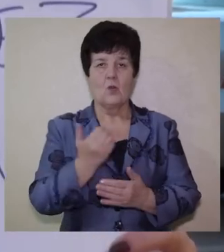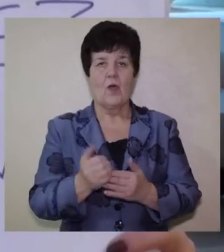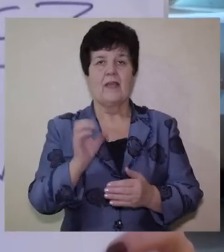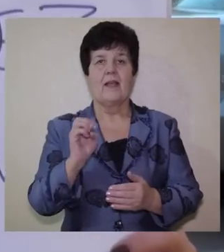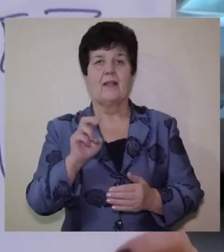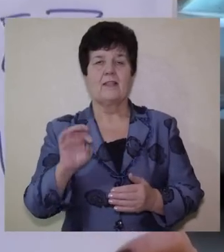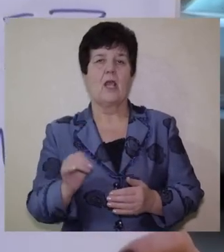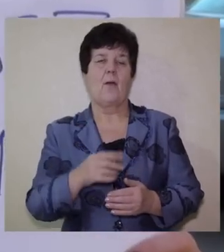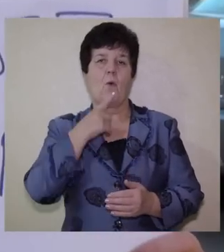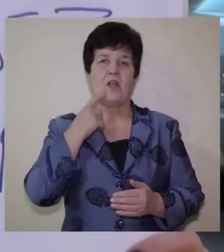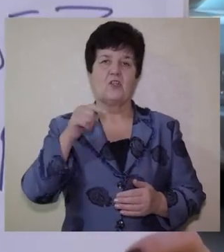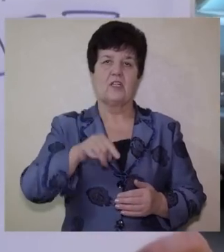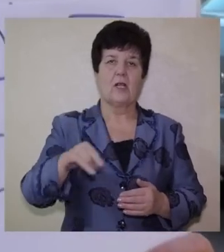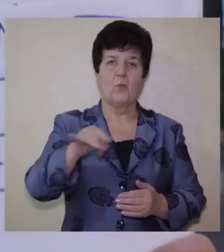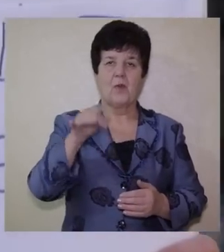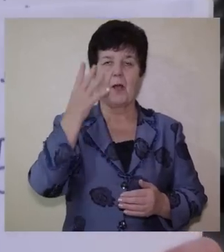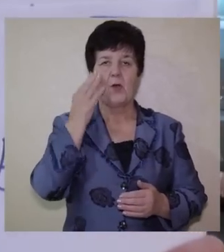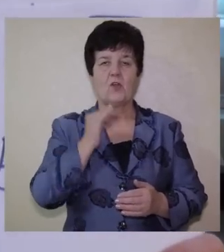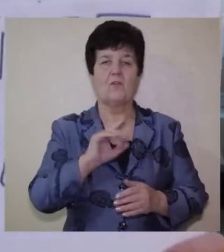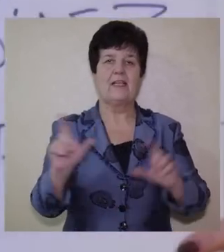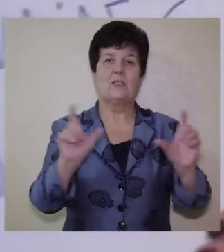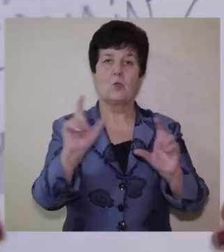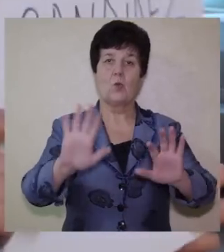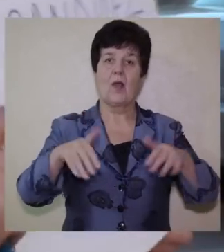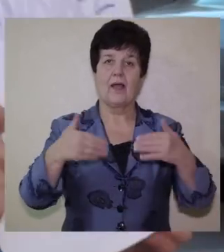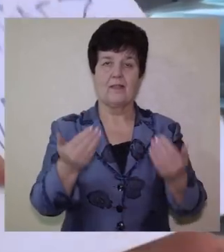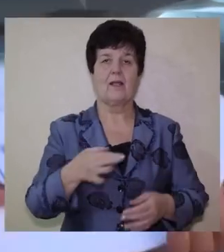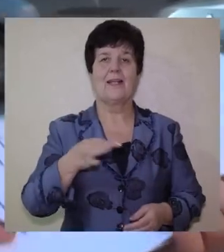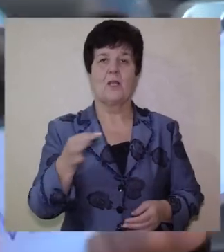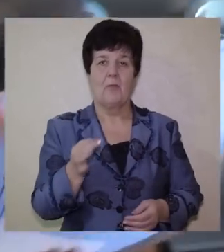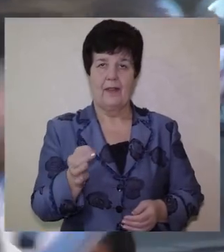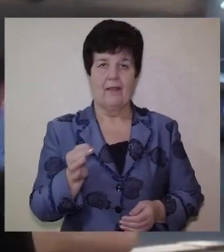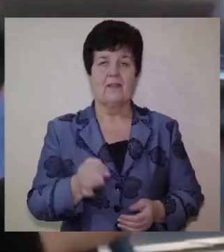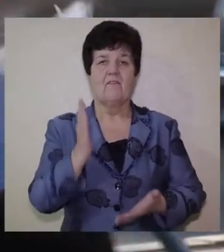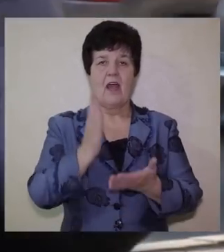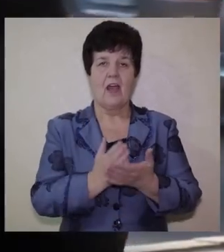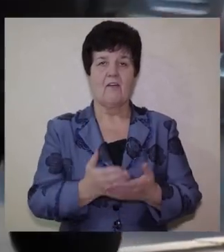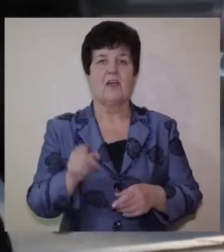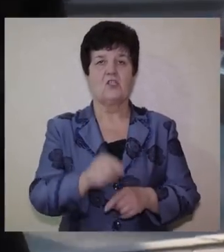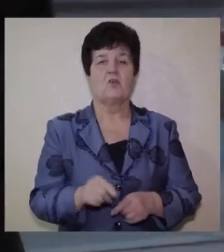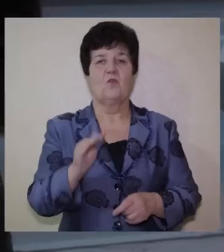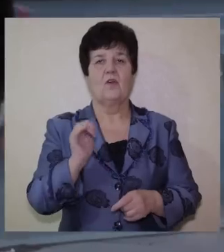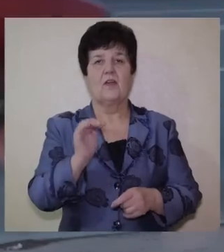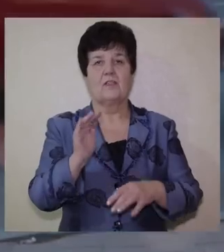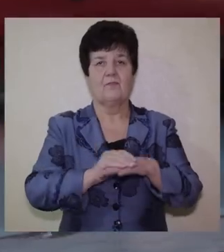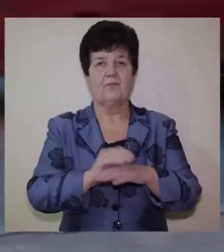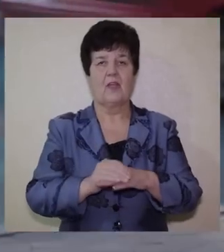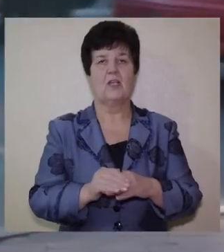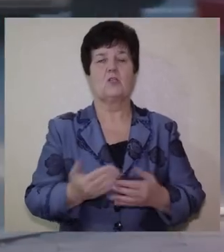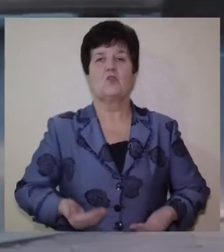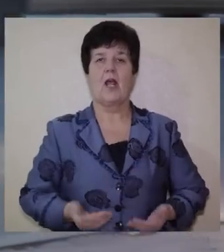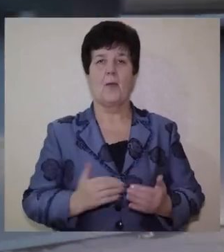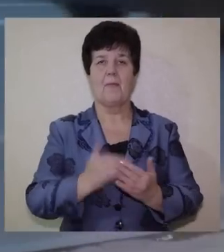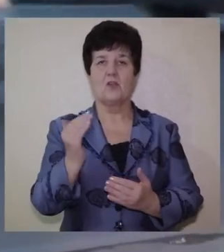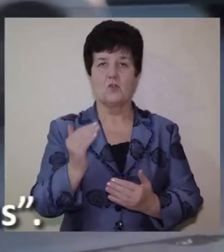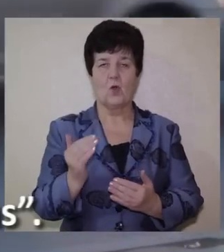noi elite politice în Republica Moldova. Institutul candidatului independent va avea și un impact social